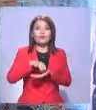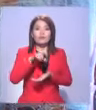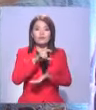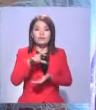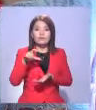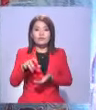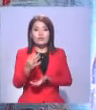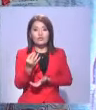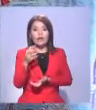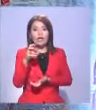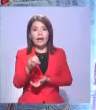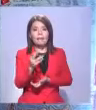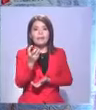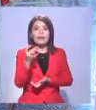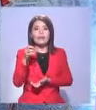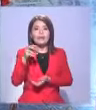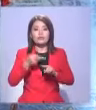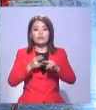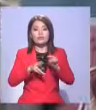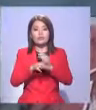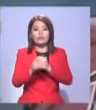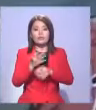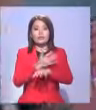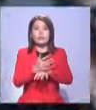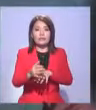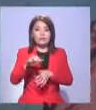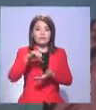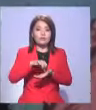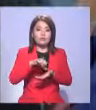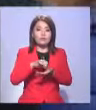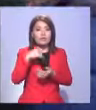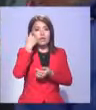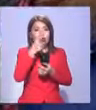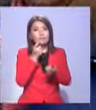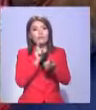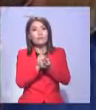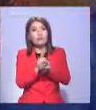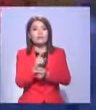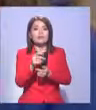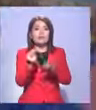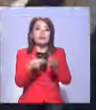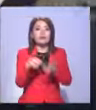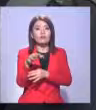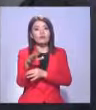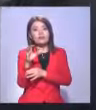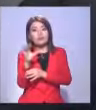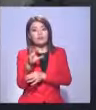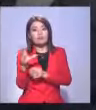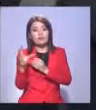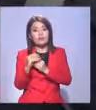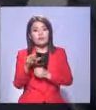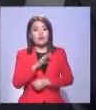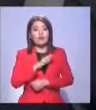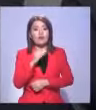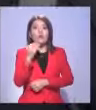жұлдыздары Шон Ган мен Майкл Рукер. Шара барысында жұлдыздар қонақтармен жеке сөйлесіп, естелікке қолтаңбасын береді. Қандай образ